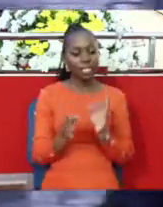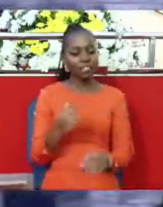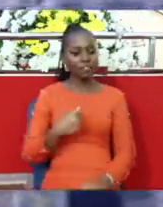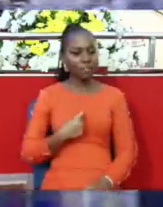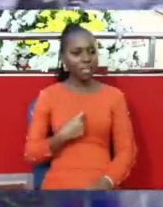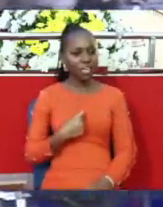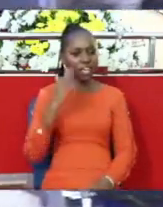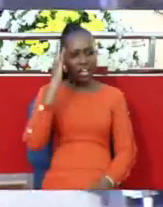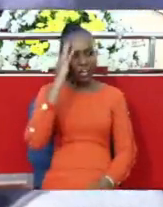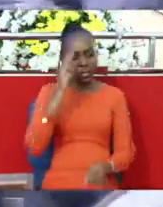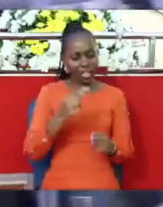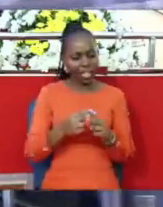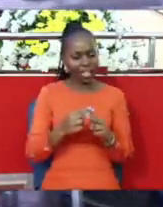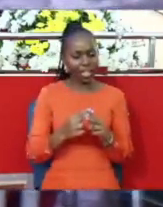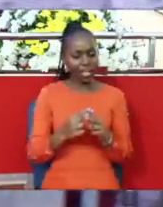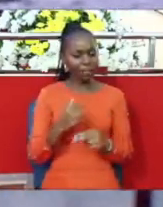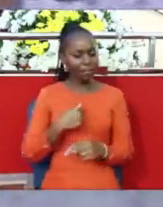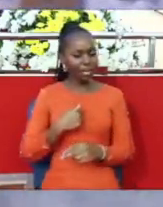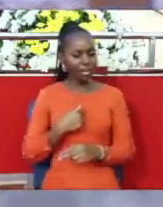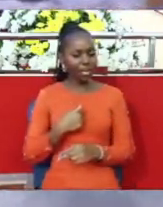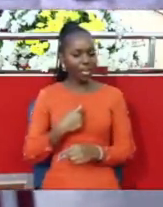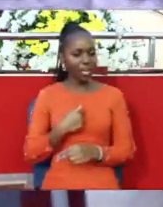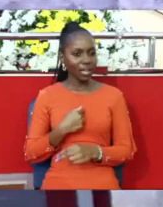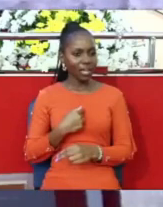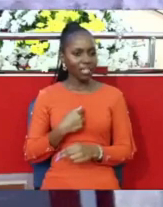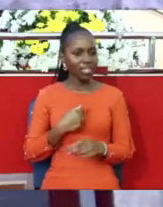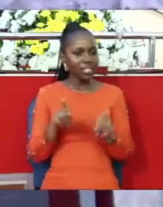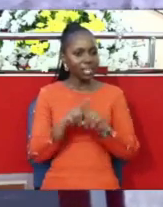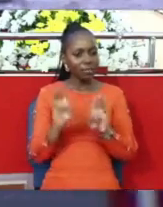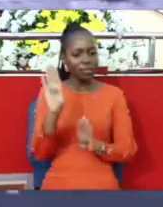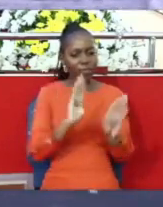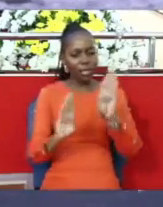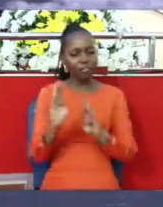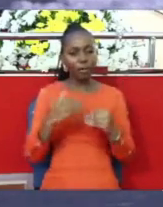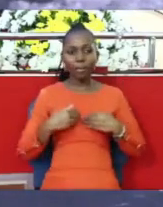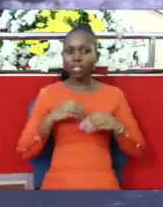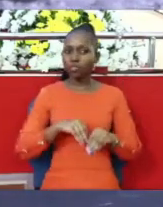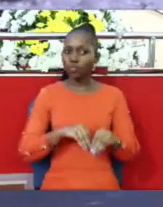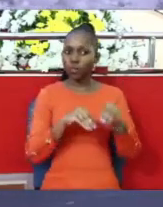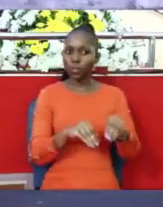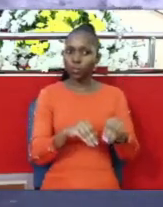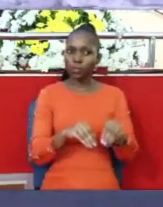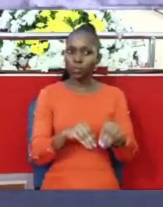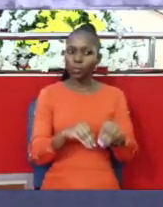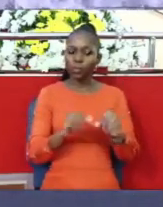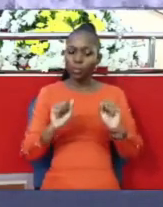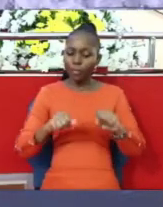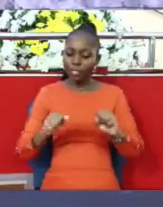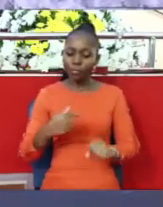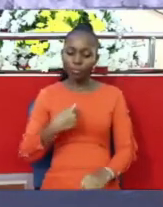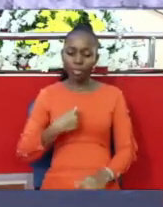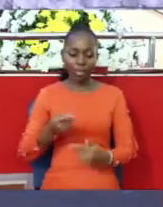called, lakini nikatambua jina nililo, has followed my behaviors. Aha, linaambatana na matendo. I think I need to come to the altar. Na fikiri